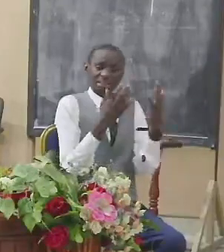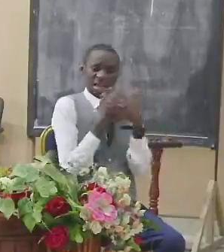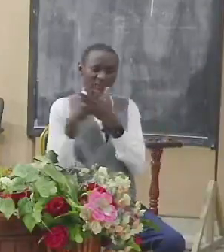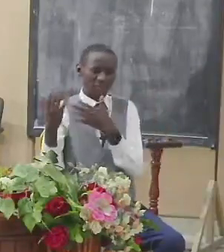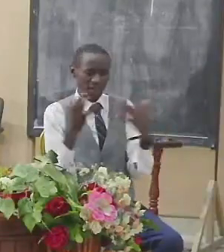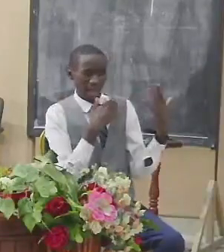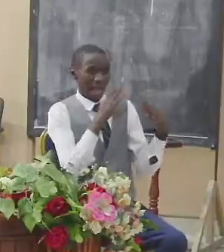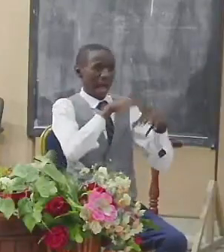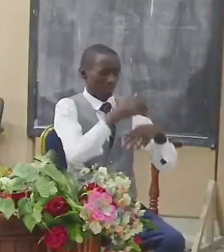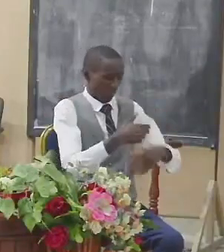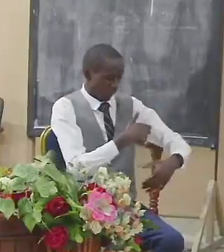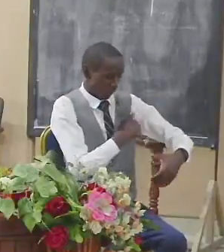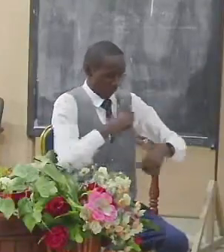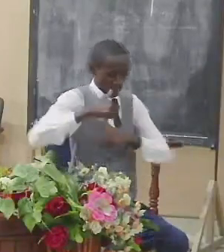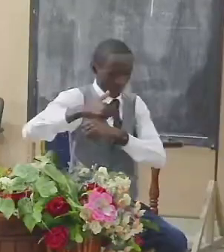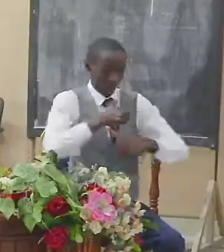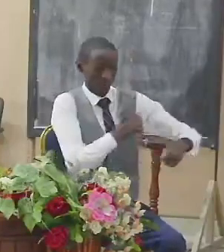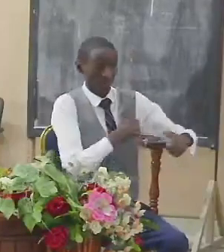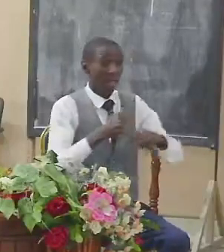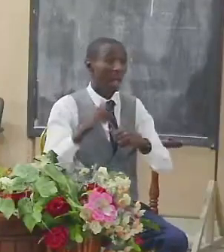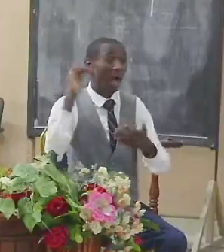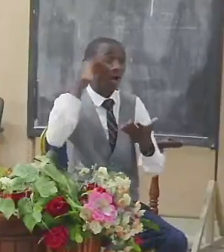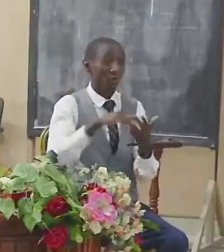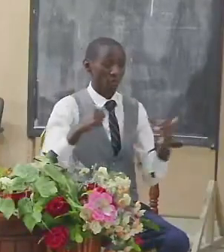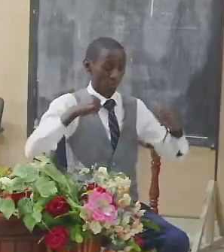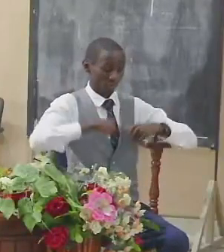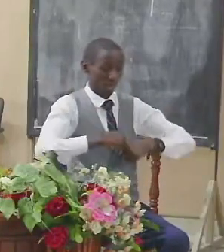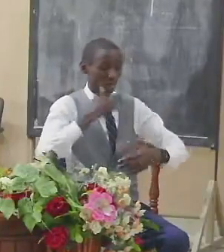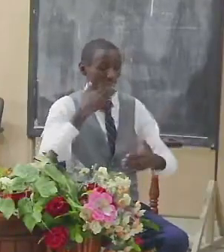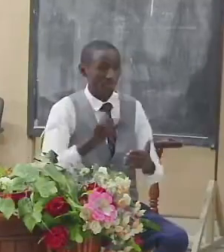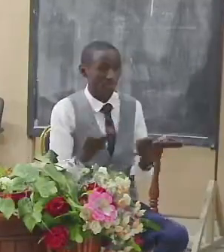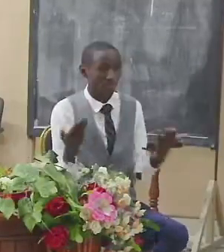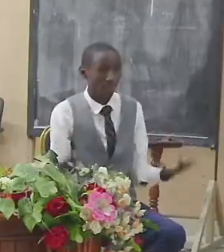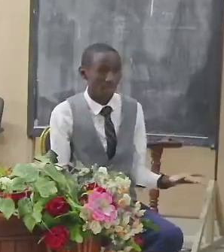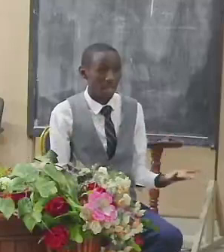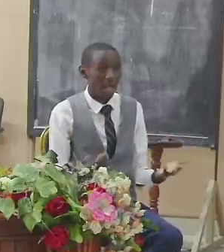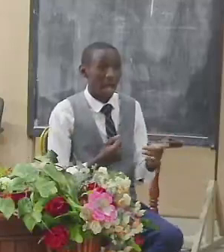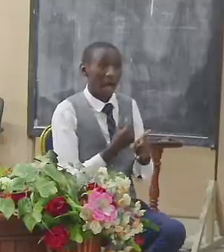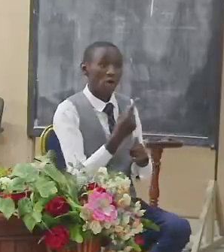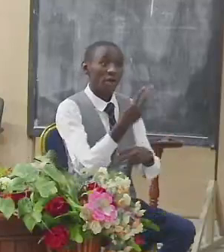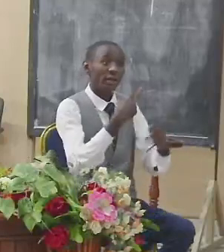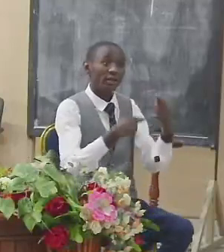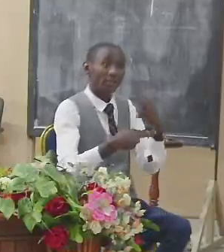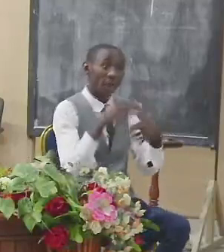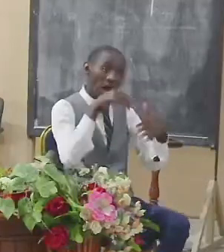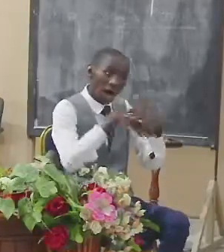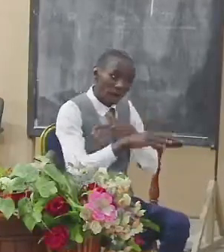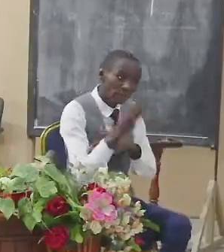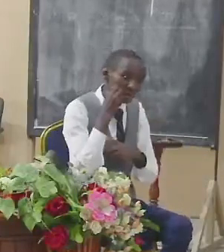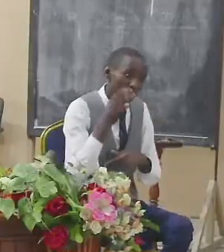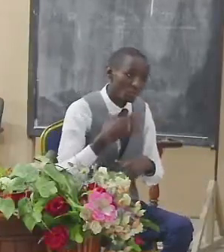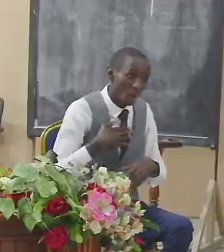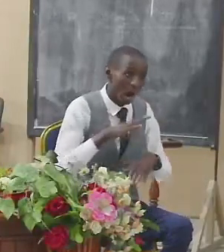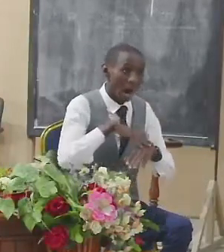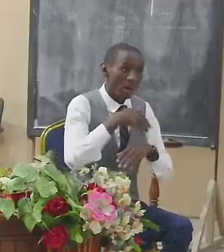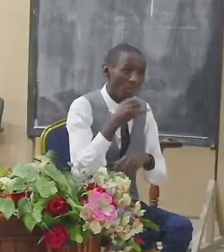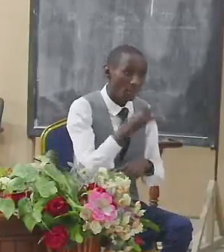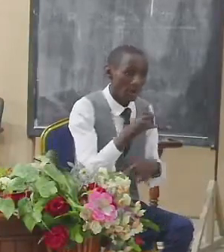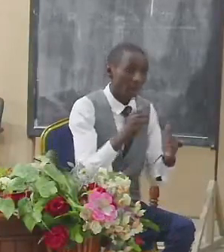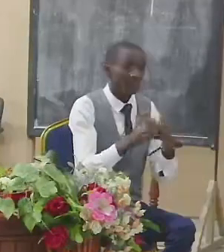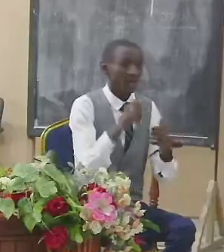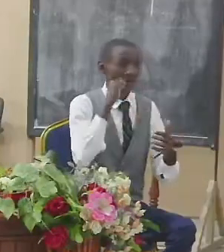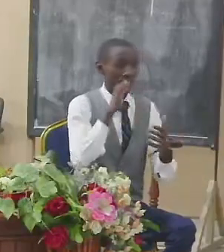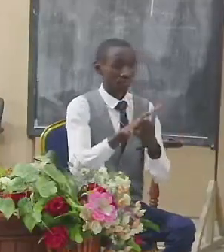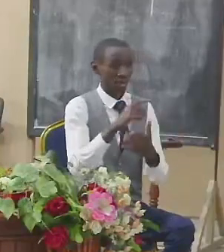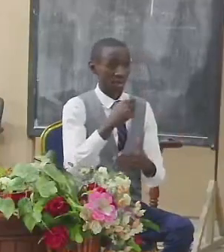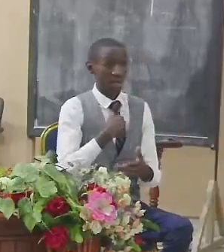Me parfumer. Nitie malashi. Porter des bons habits. Nivae mavazi ya mzuri. Rentrer dans la maison. Niingie munyumba. Coucher avec ma femme. Nilale na mke wangu.